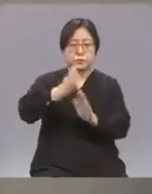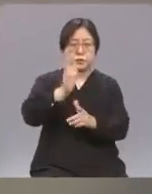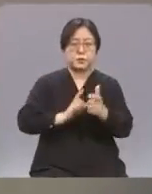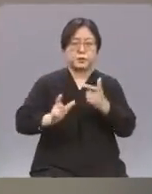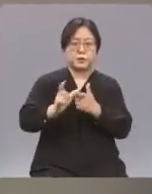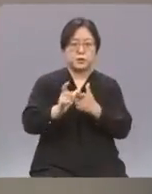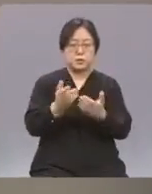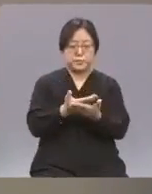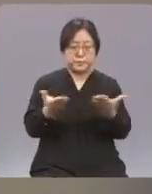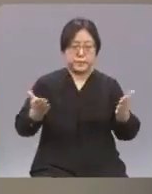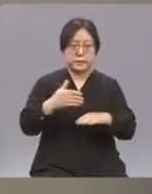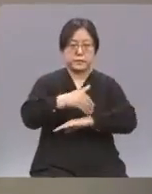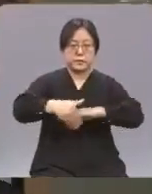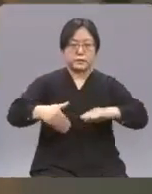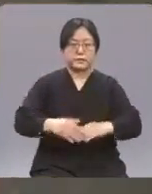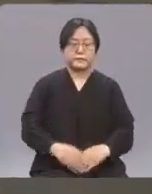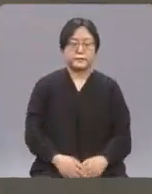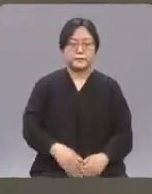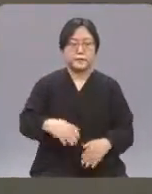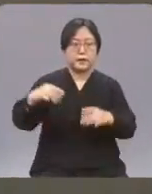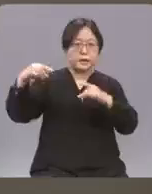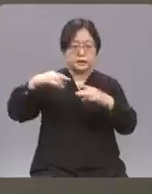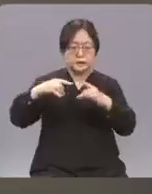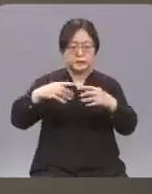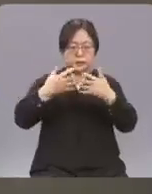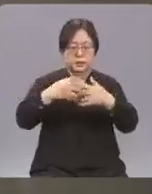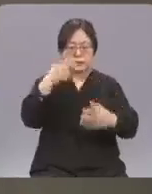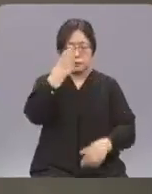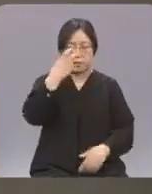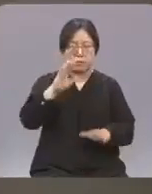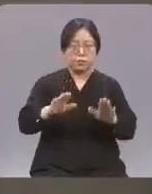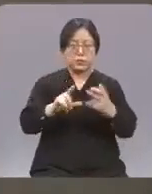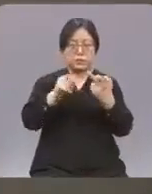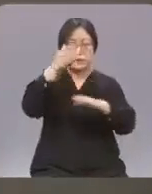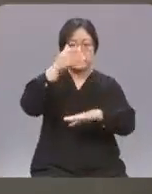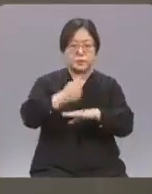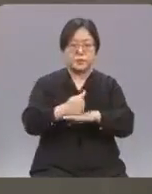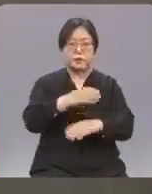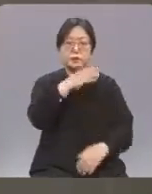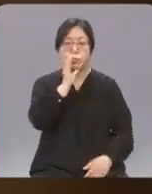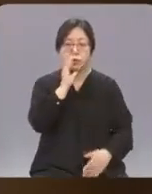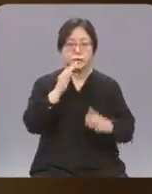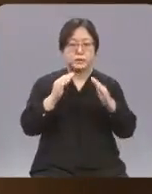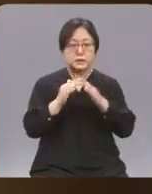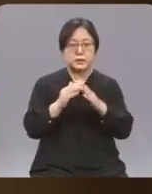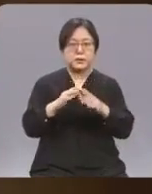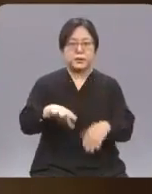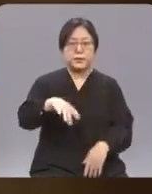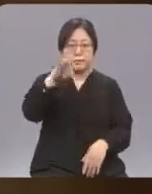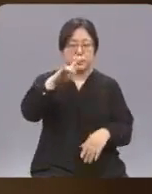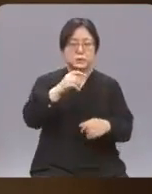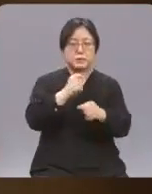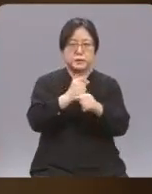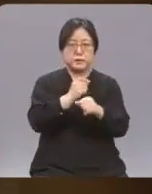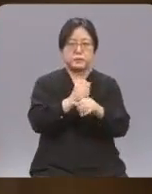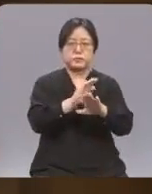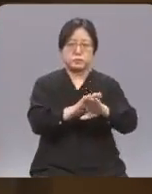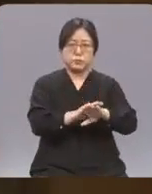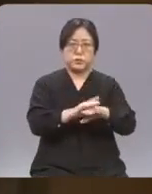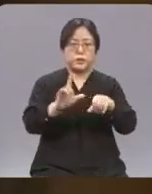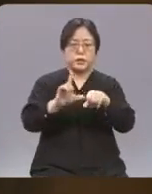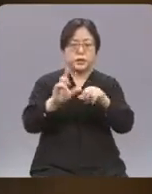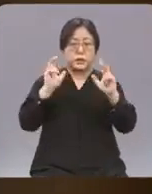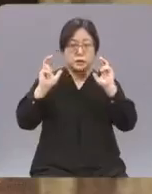추가로 보급합니다. 스마트 계량기는 올해 연말까지 고령자 가구 등에 우선 보급되고